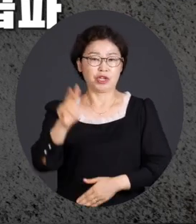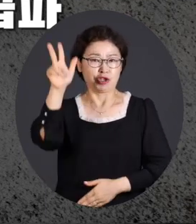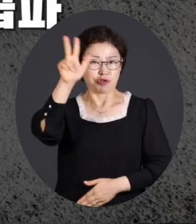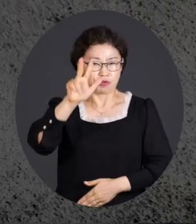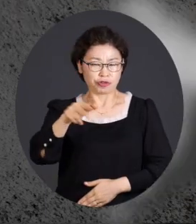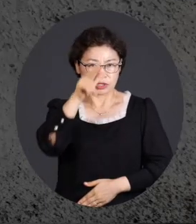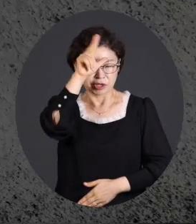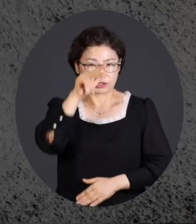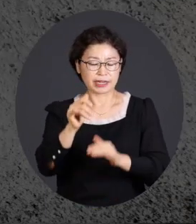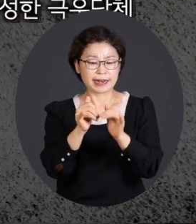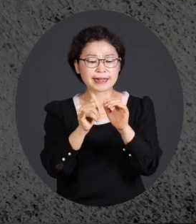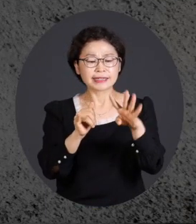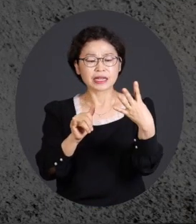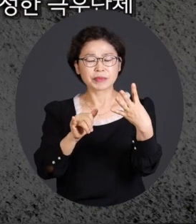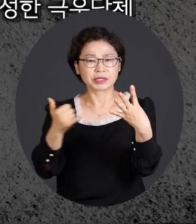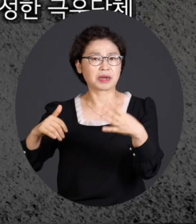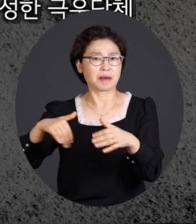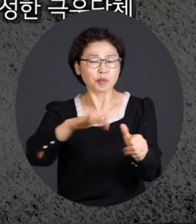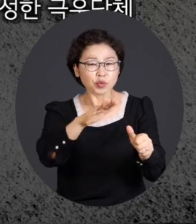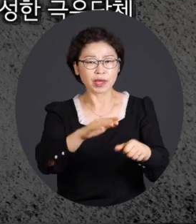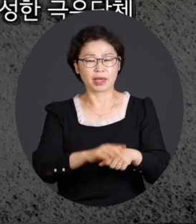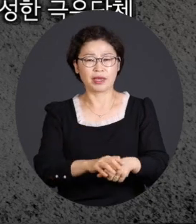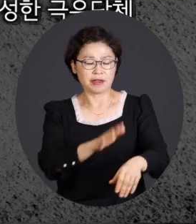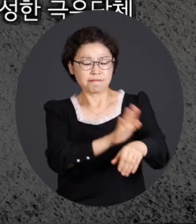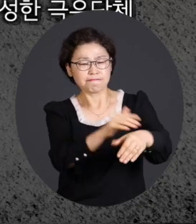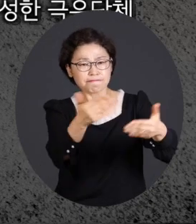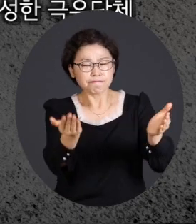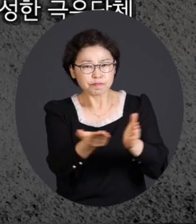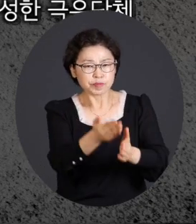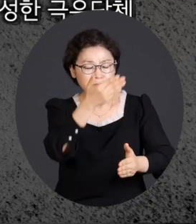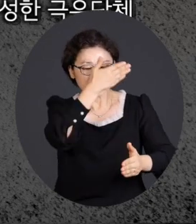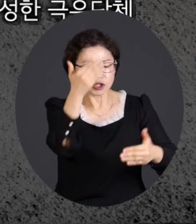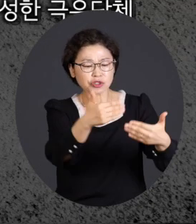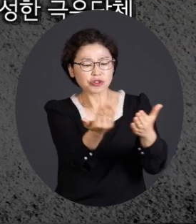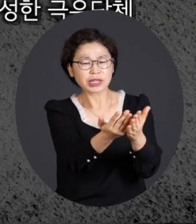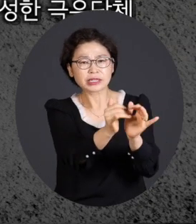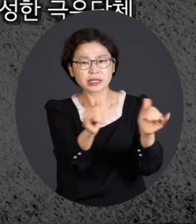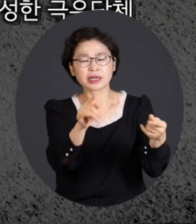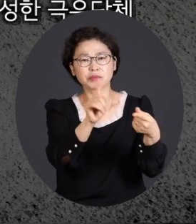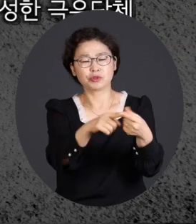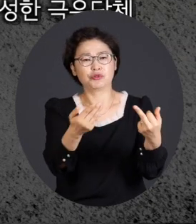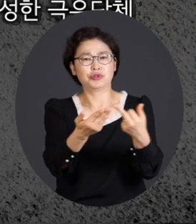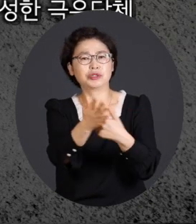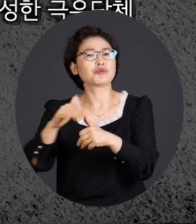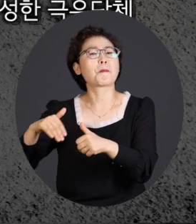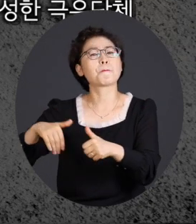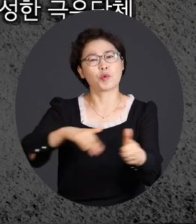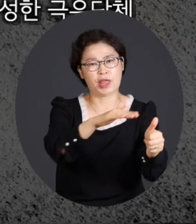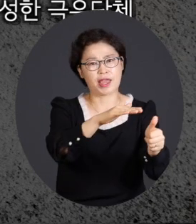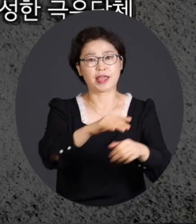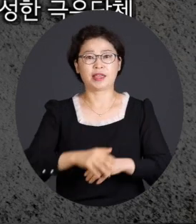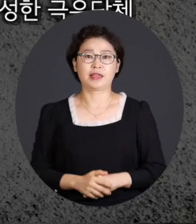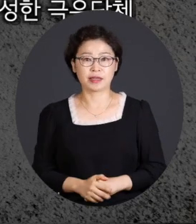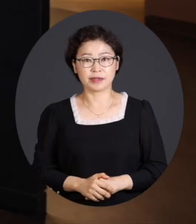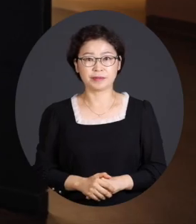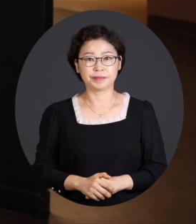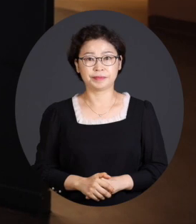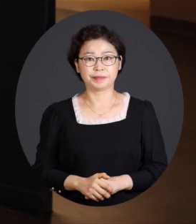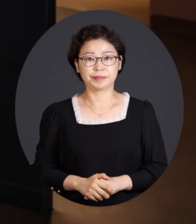400여 명을 파견하고 심지어 극우파인 서북청년단의 단원들도 제주로 보냅니다.